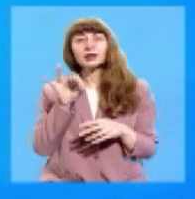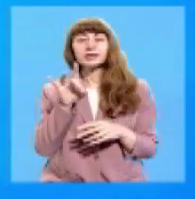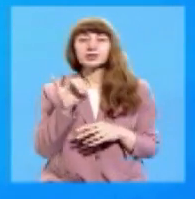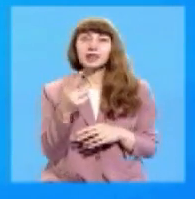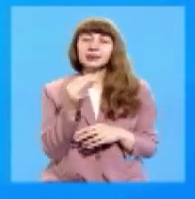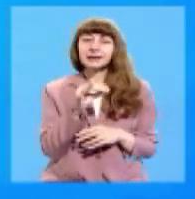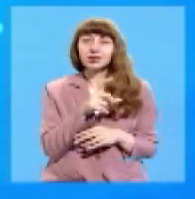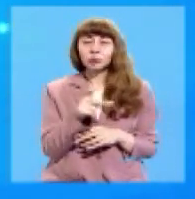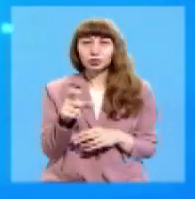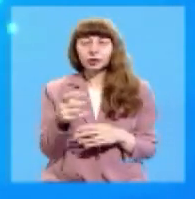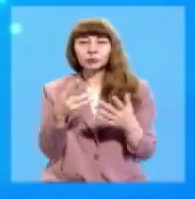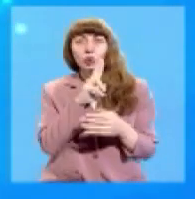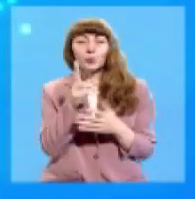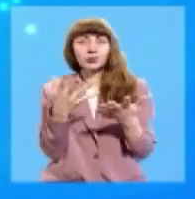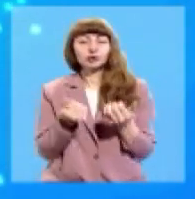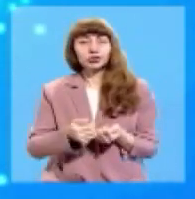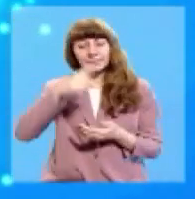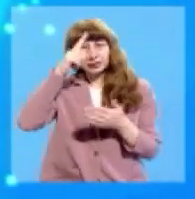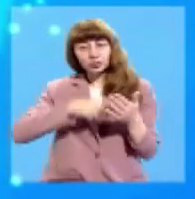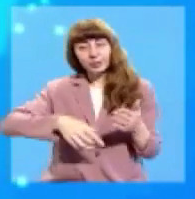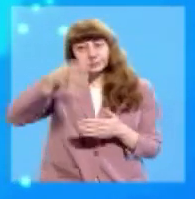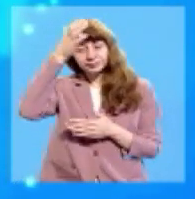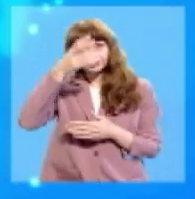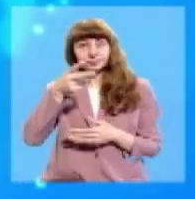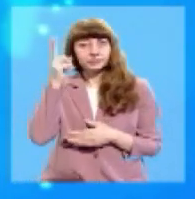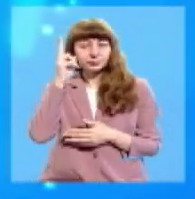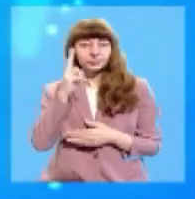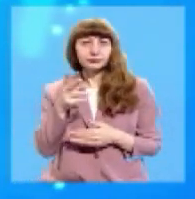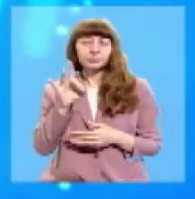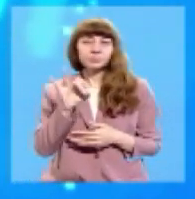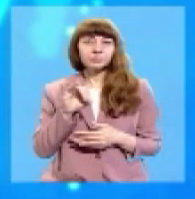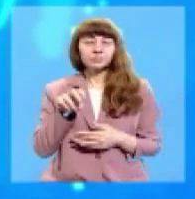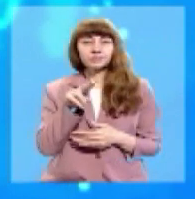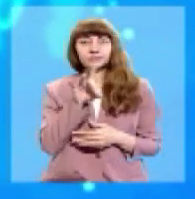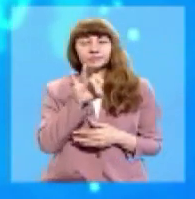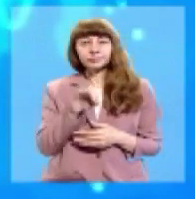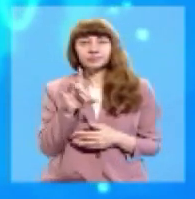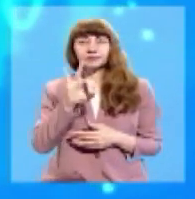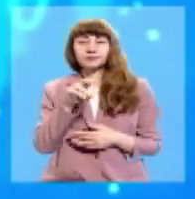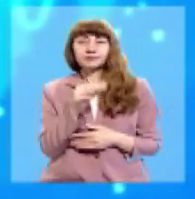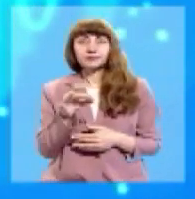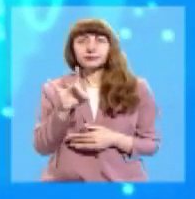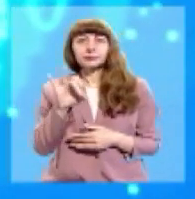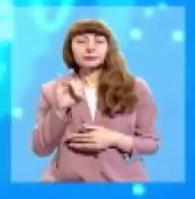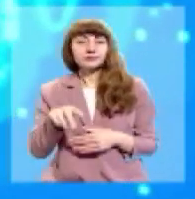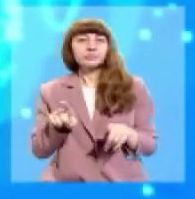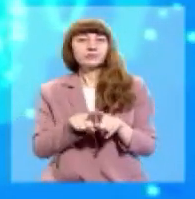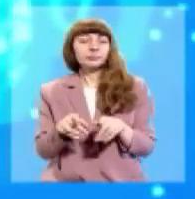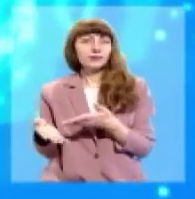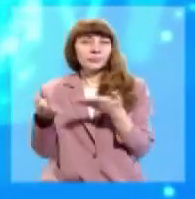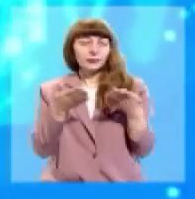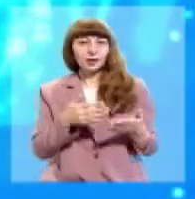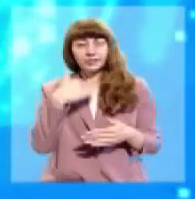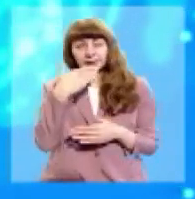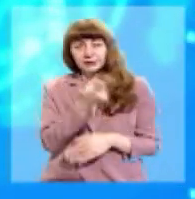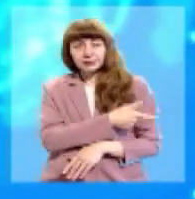сияқты елдерден діни білім алып келіп жатқан азаматтарды аттестациядан өткізу керек. Мұндай ұсынысты Сенат депутаты Нұртөре Жүсіп